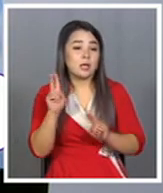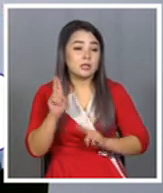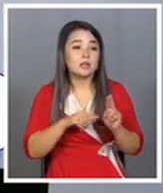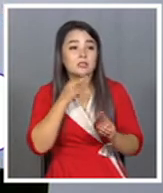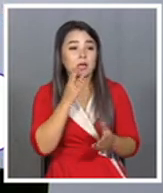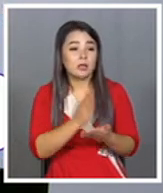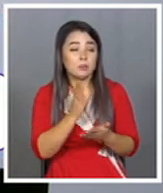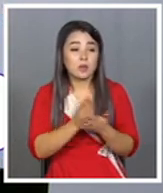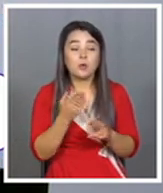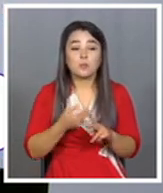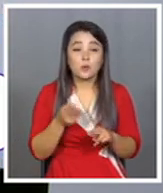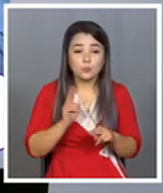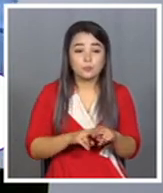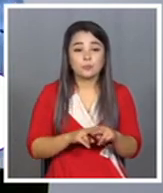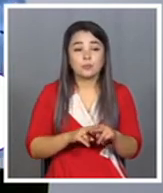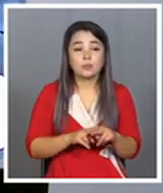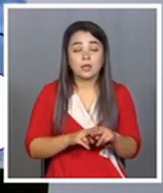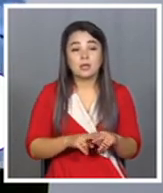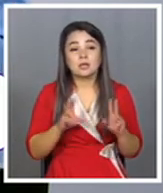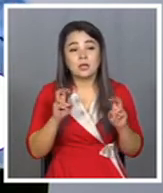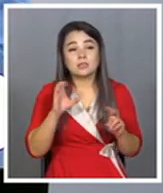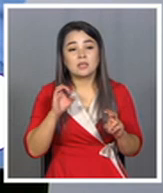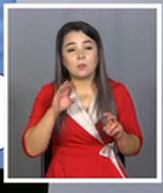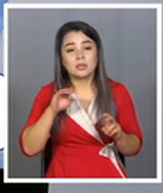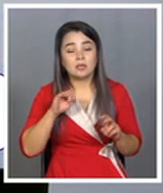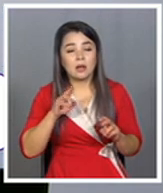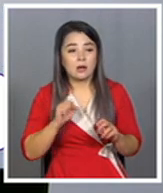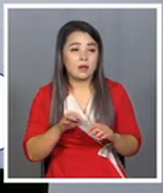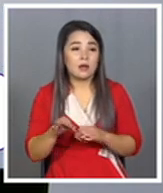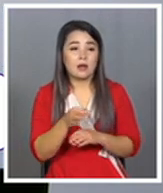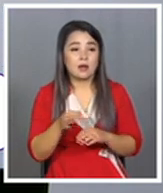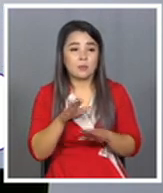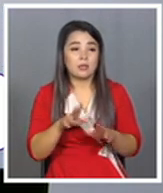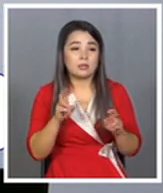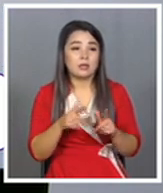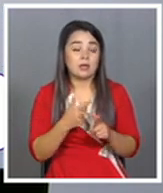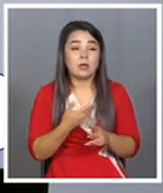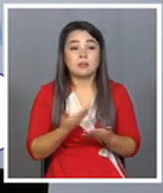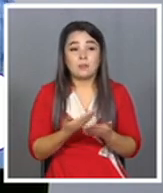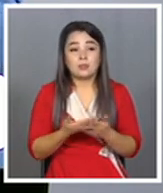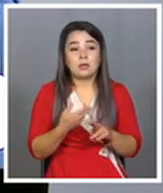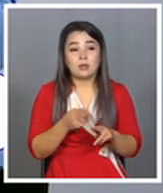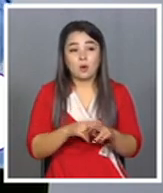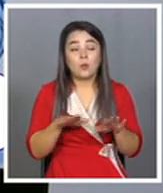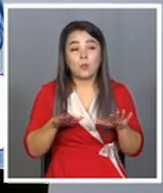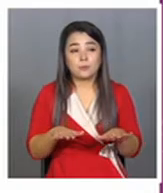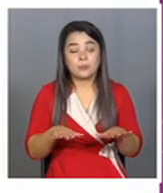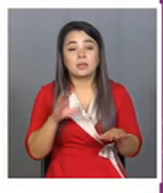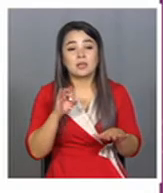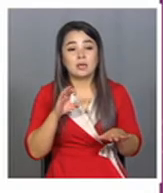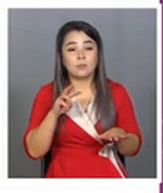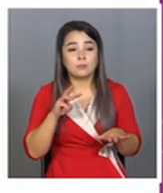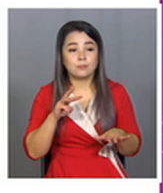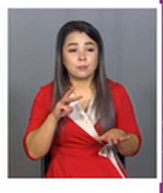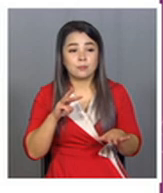қарайық. Ол шартты белгіде сейсмикалық аймақ деп берілген. Қараңыздар. Яғни балар, осы сейсмикалық